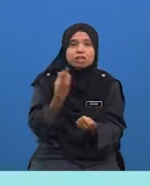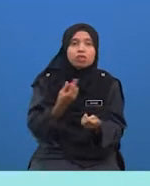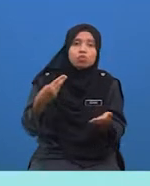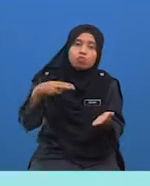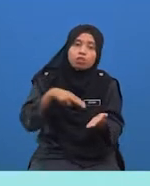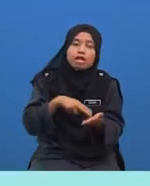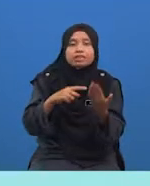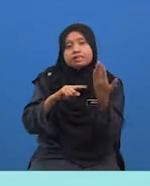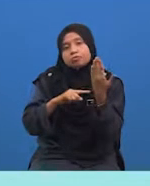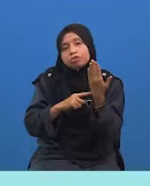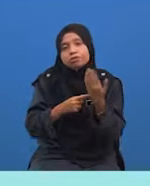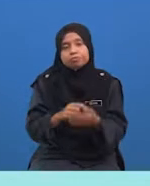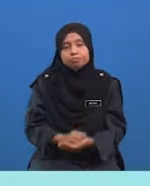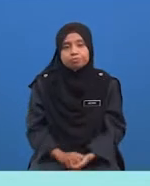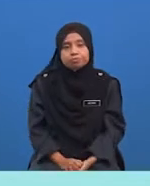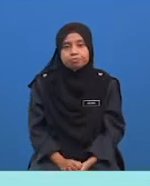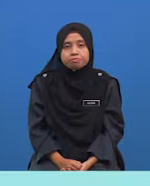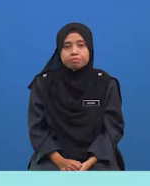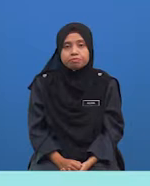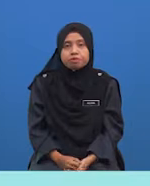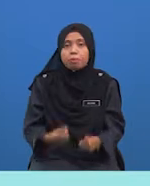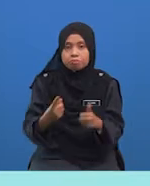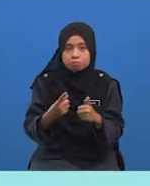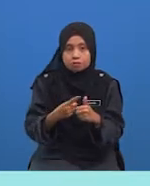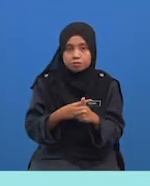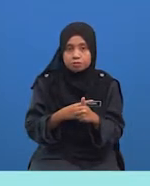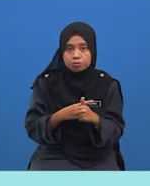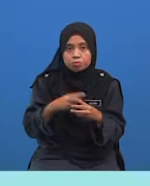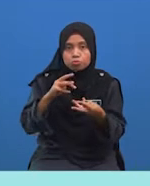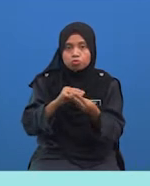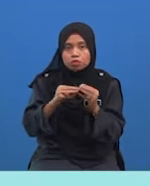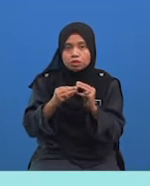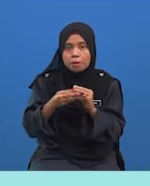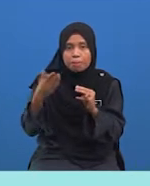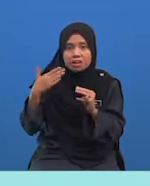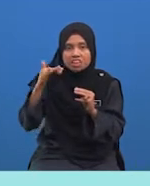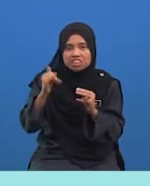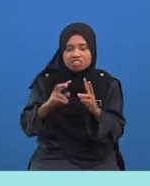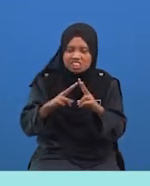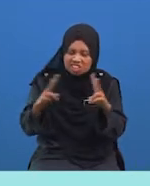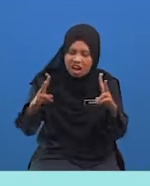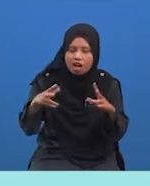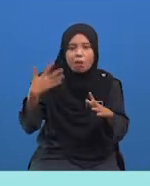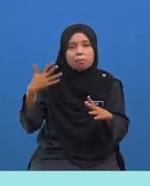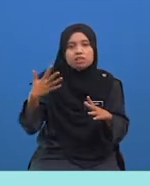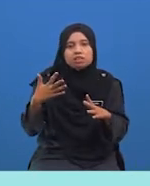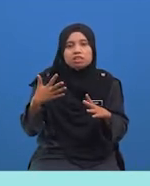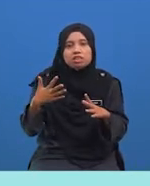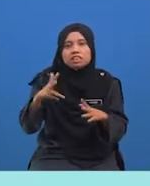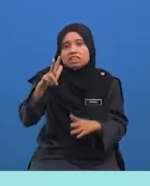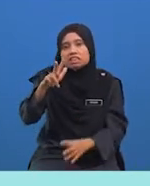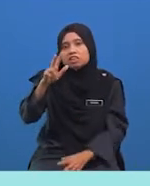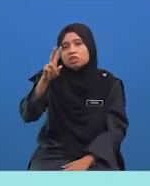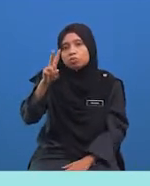sekali tentang ciri-ciri iklim gurun panas, iaitu musim panas yang sangat panas,